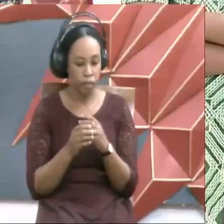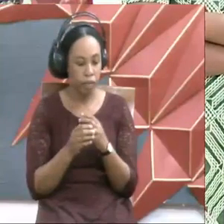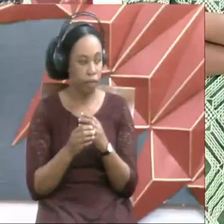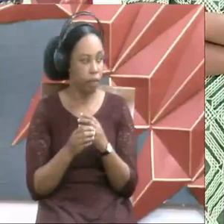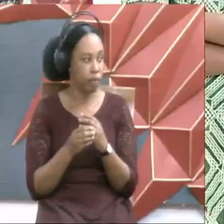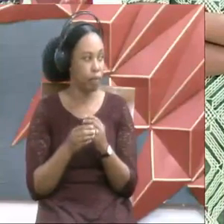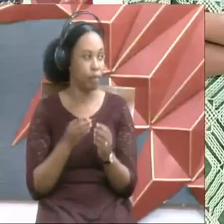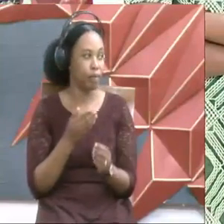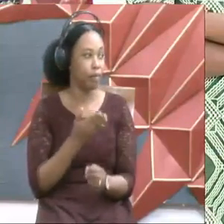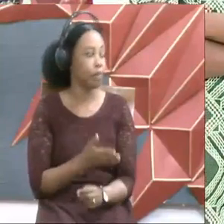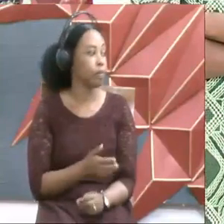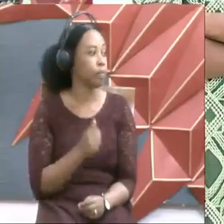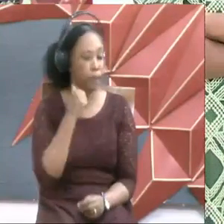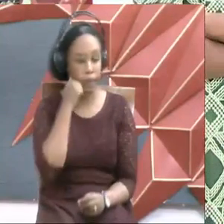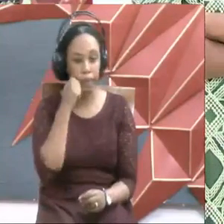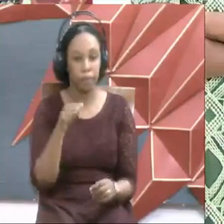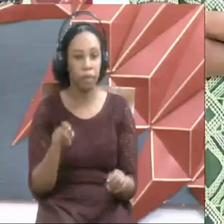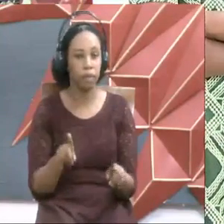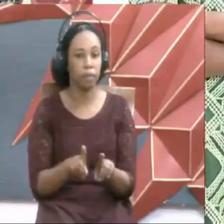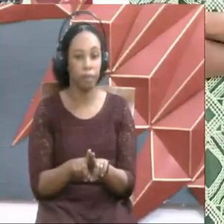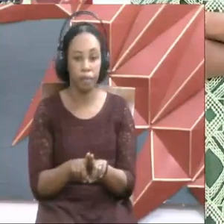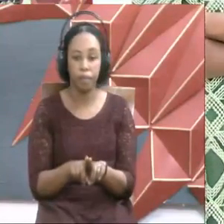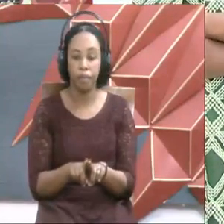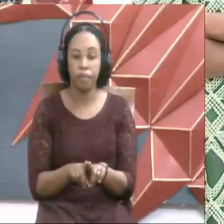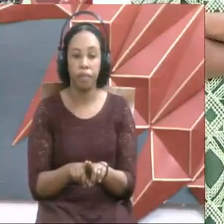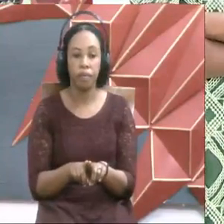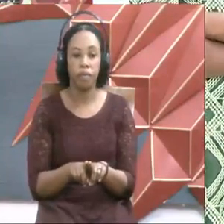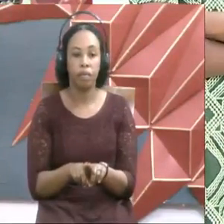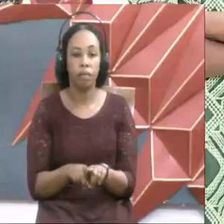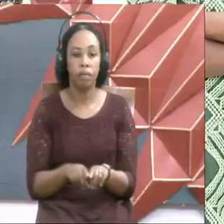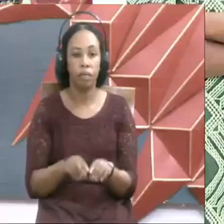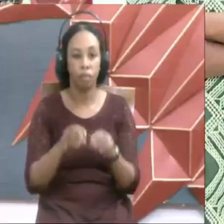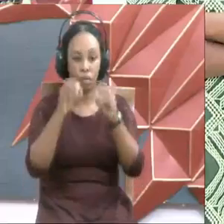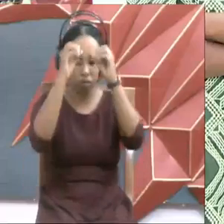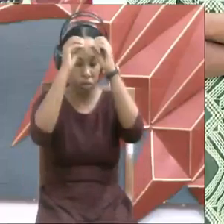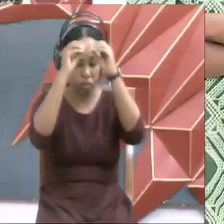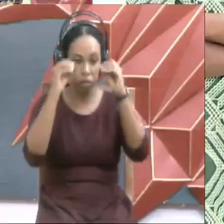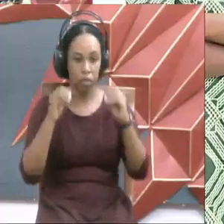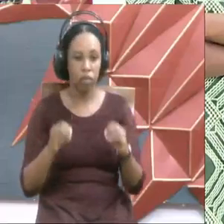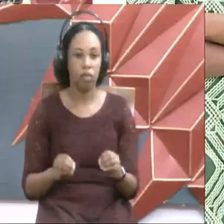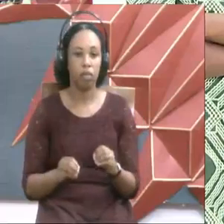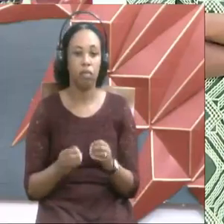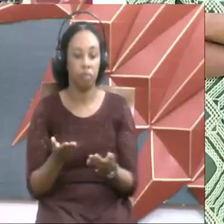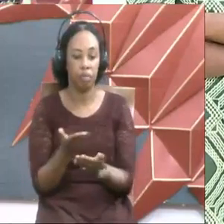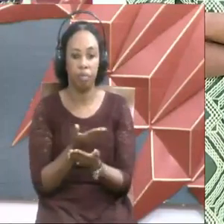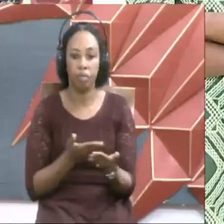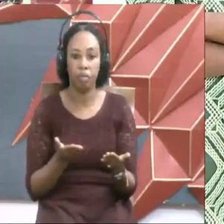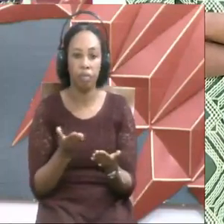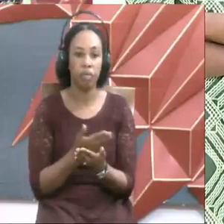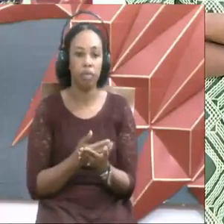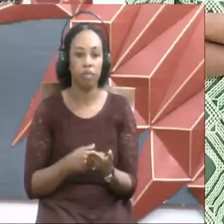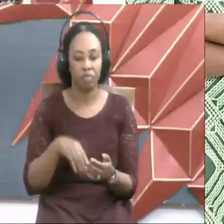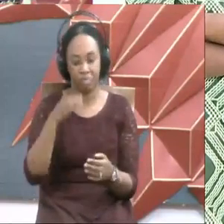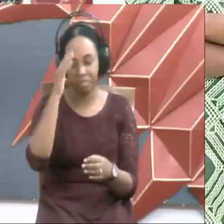Uyu mushiki wacu notre sœur ici muri ofisi twaraganiriye mujye kagira ngo yarize